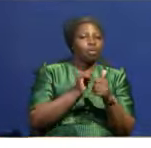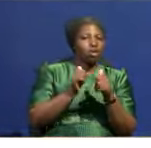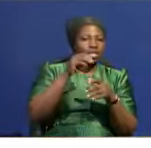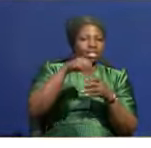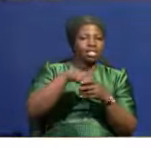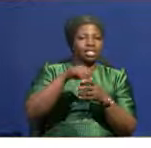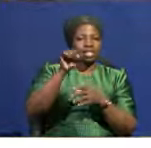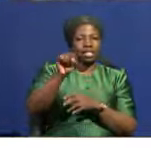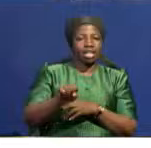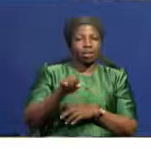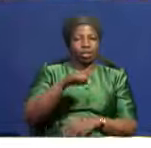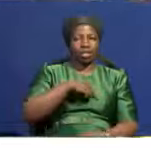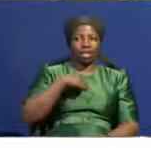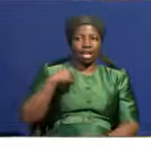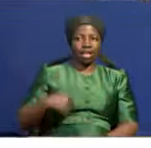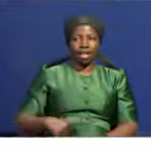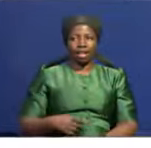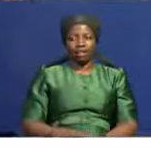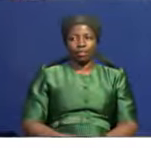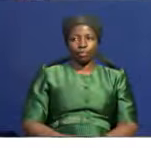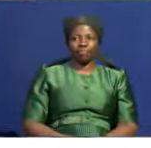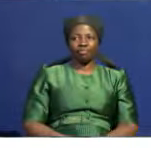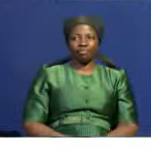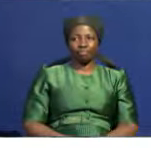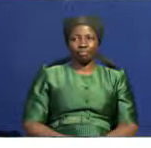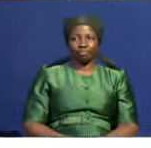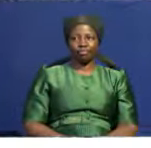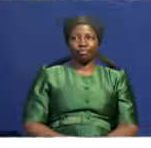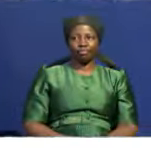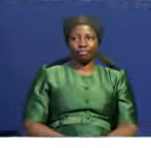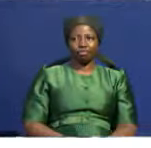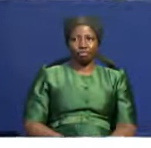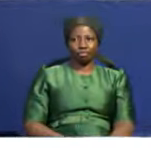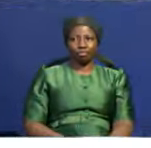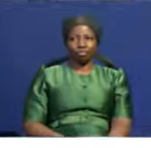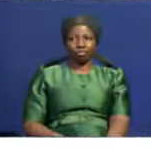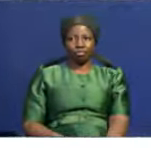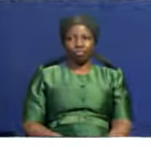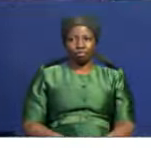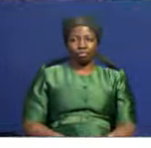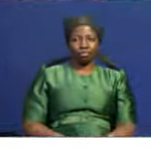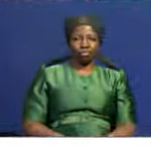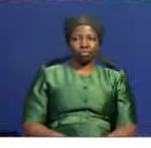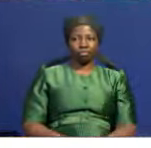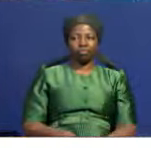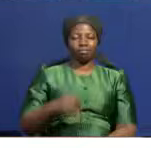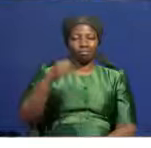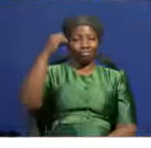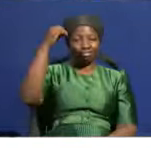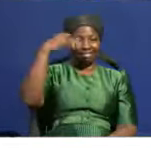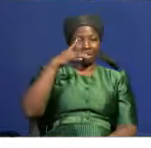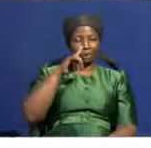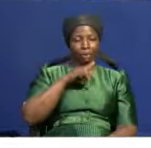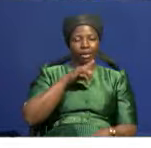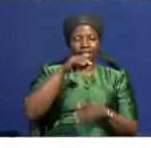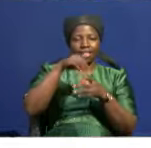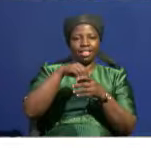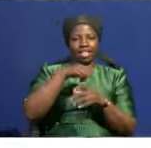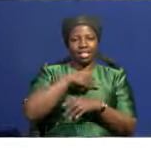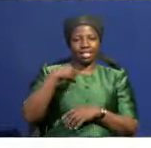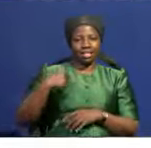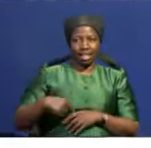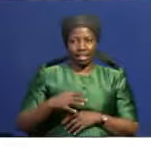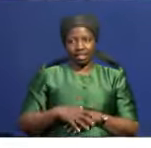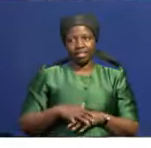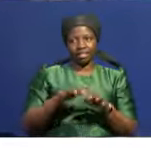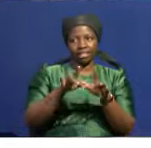before, I really like the sun, and in comparison to England, China is much sunny, much more sunny. Uwepo wa usafiri mzuri wa umma,